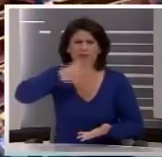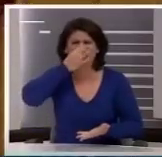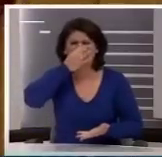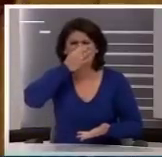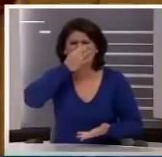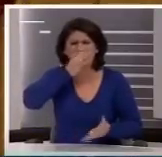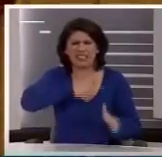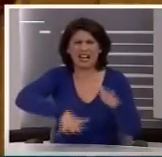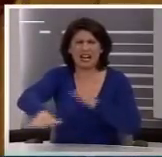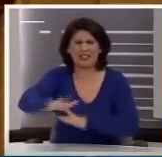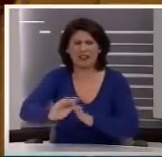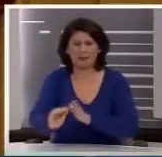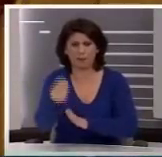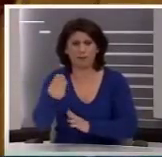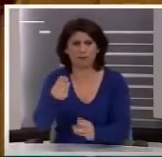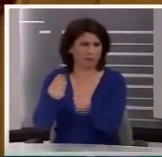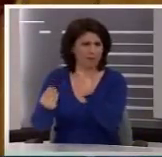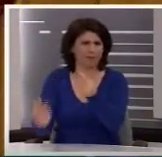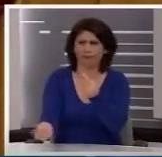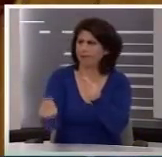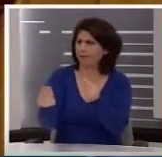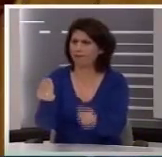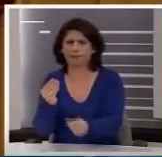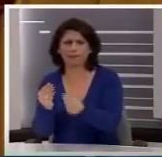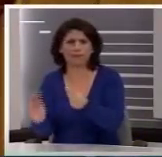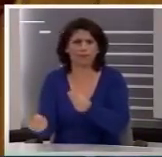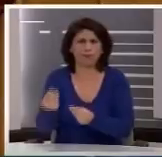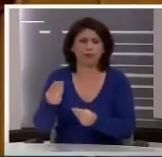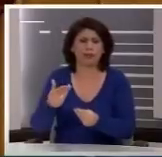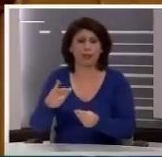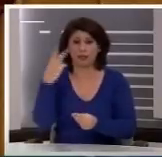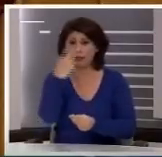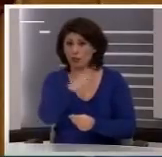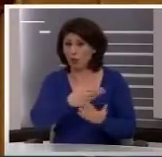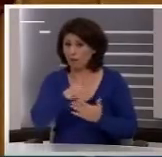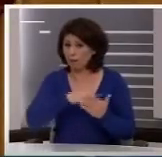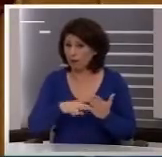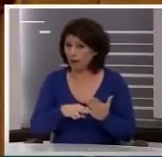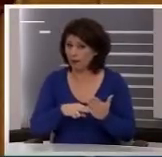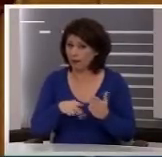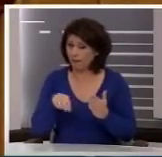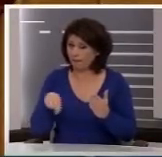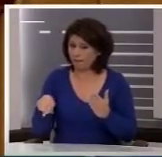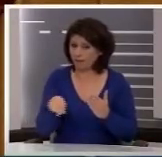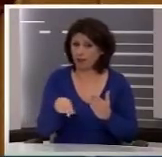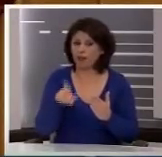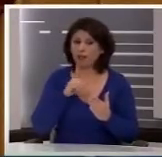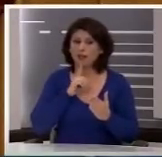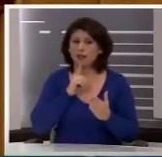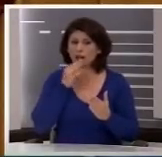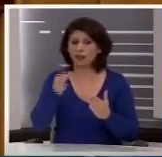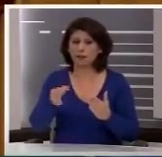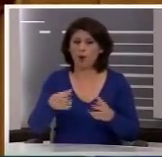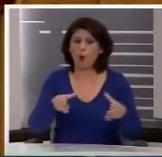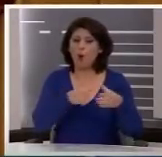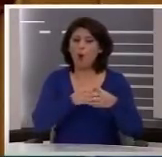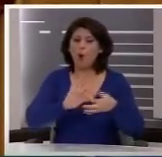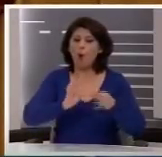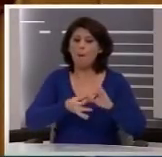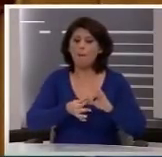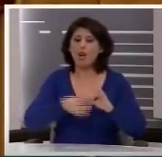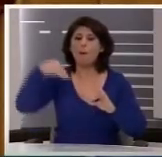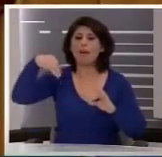κάθε μέρα στην επιφάνεια και στην επικαιρότητα. Γράφτηκε χτες στον τύπο, σε φιλικό σας τύπο, μία από τις ναυαρχίδες, το Μήλος Μαρινάκη.